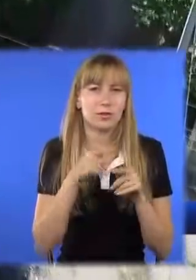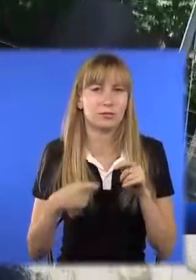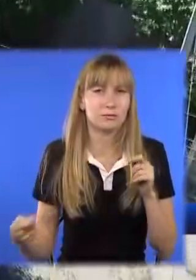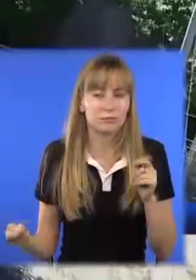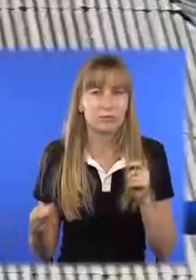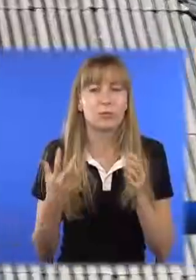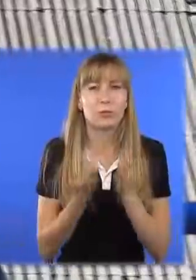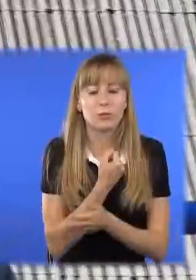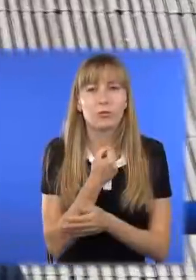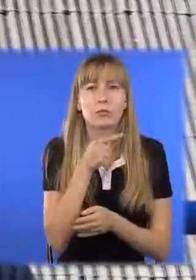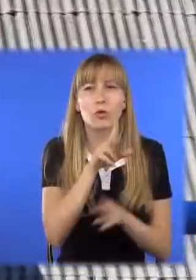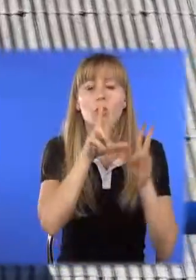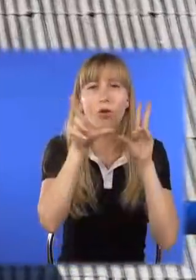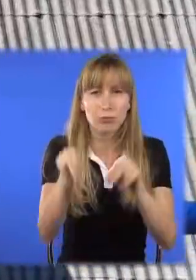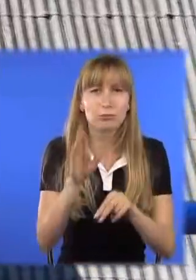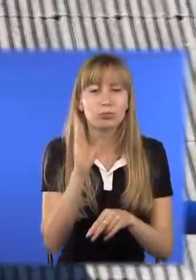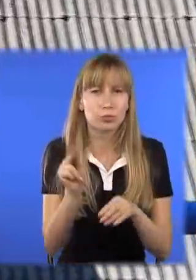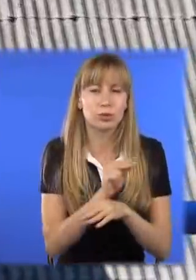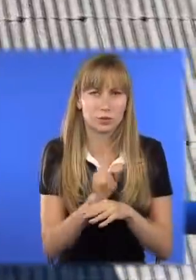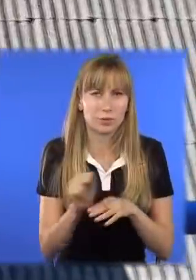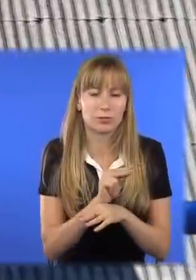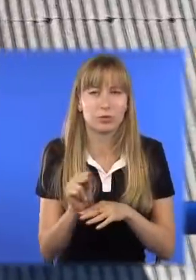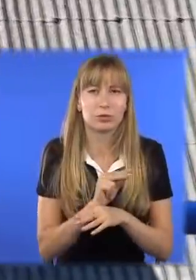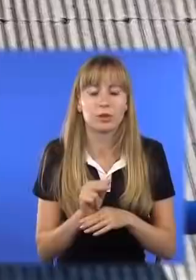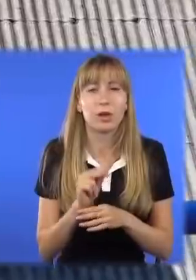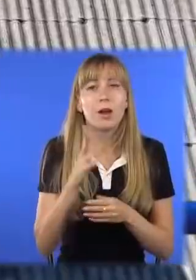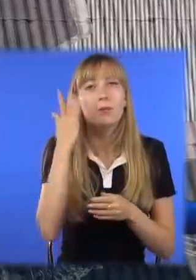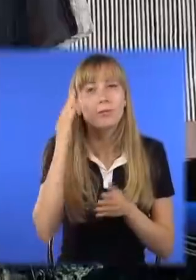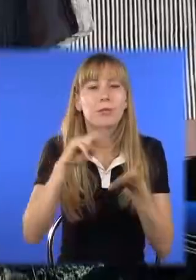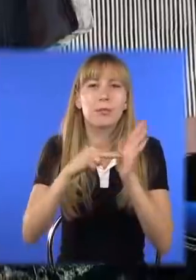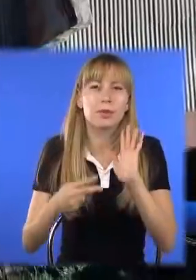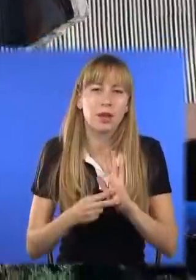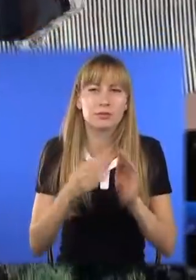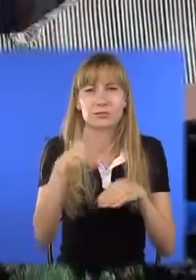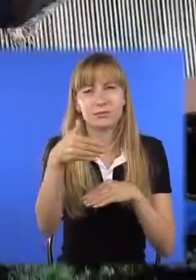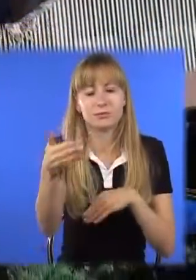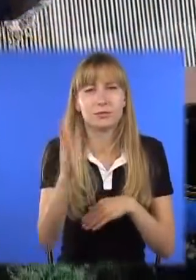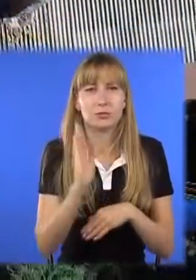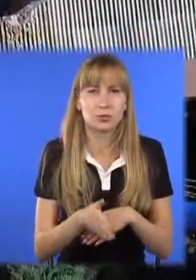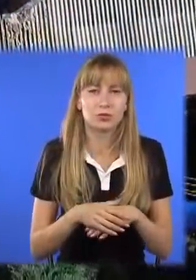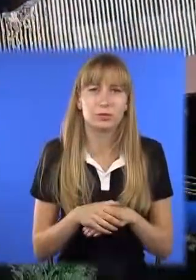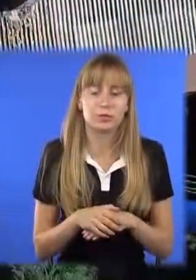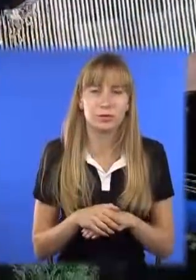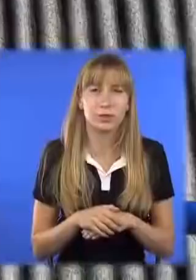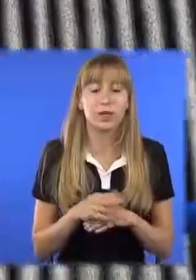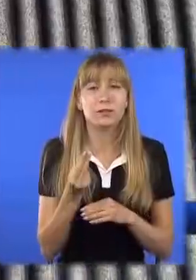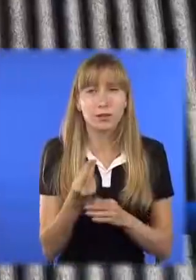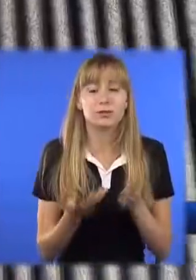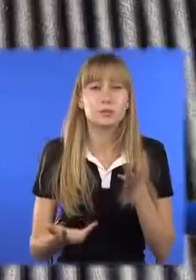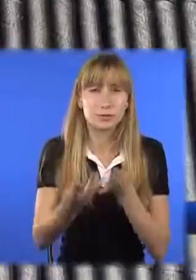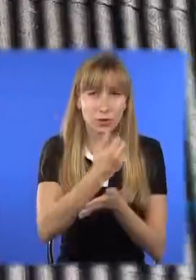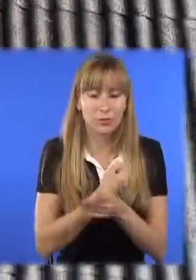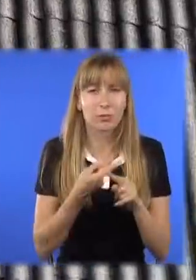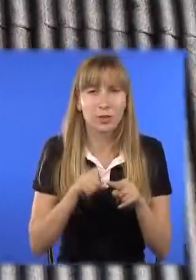пообіцяли провести ремонтні роботи. В планах виконати їх у 4-му кварталі. Кошти невеликі, але зібрані, тому частково